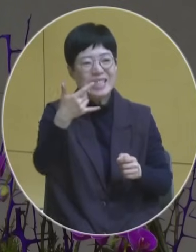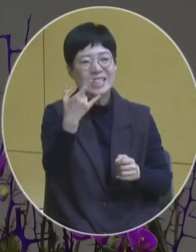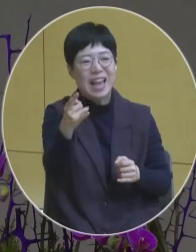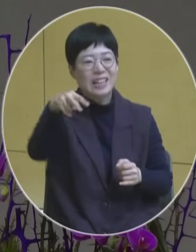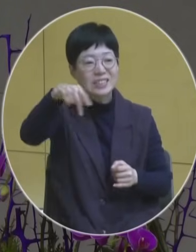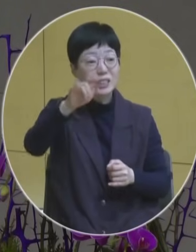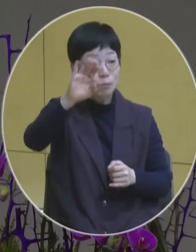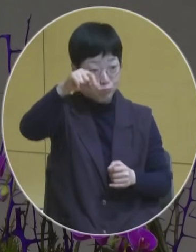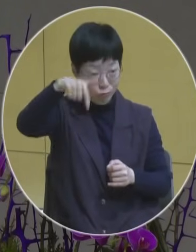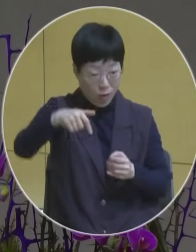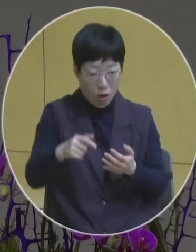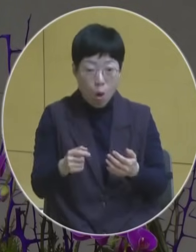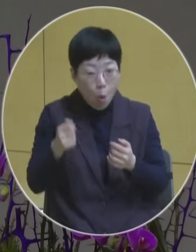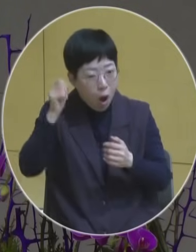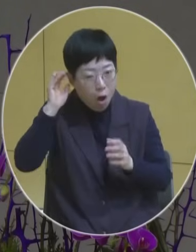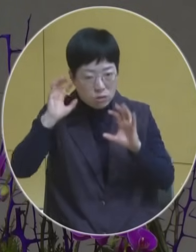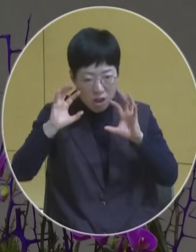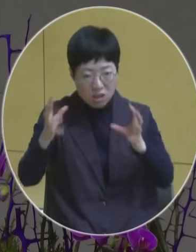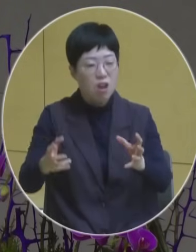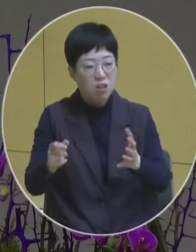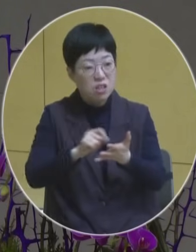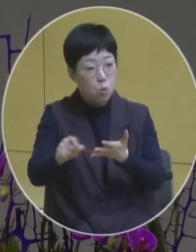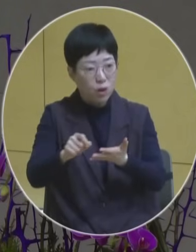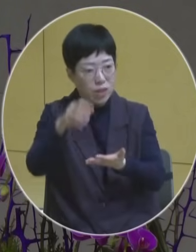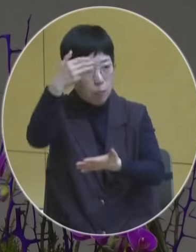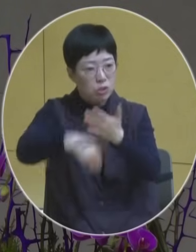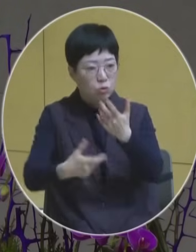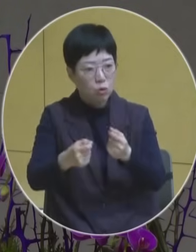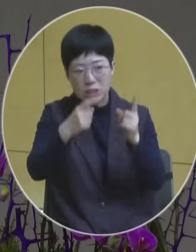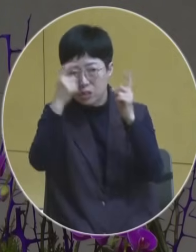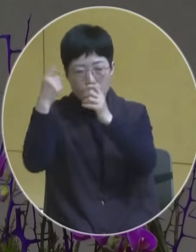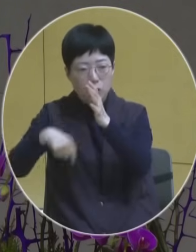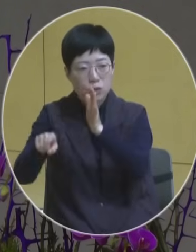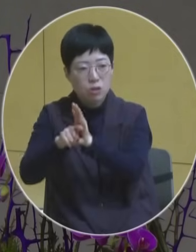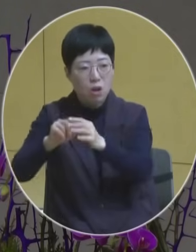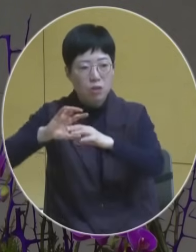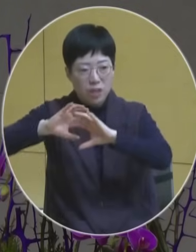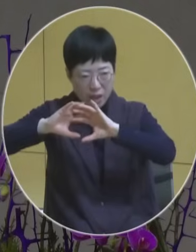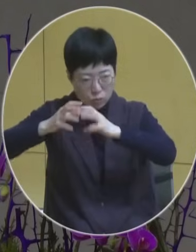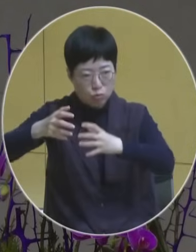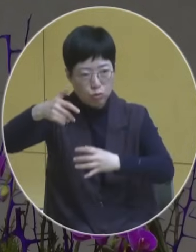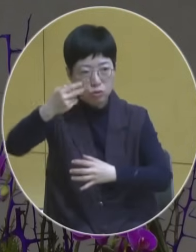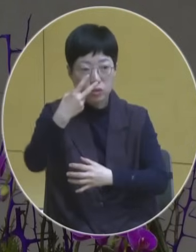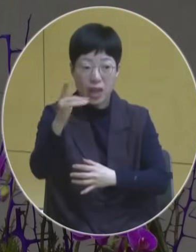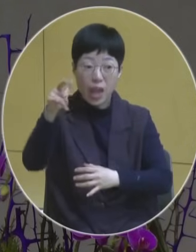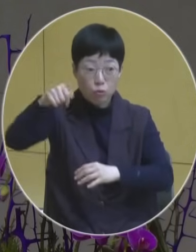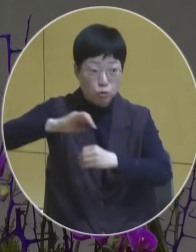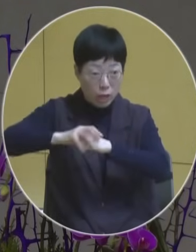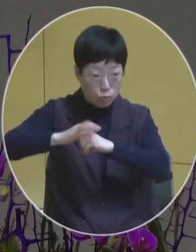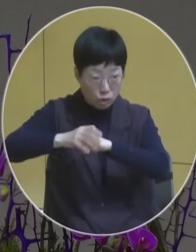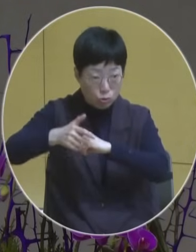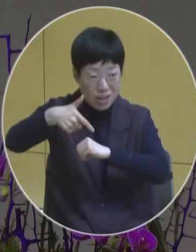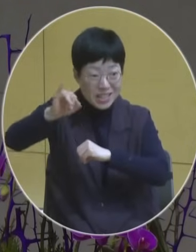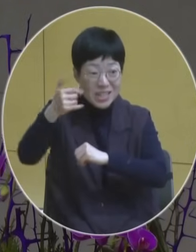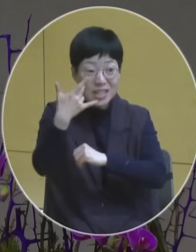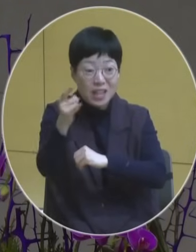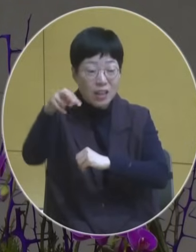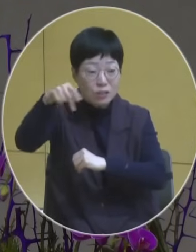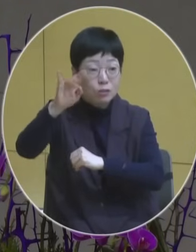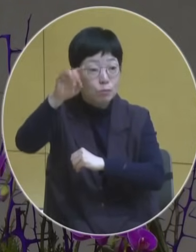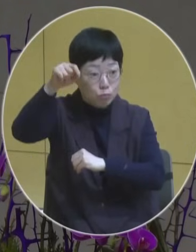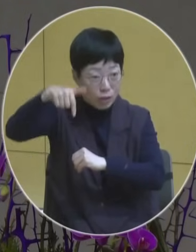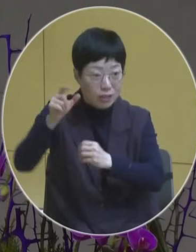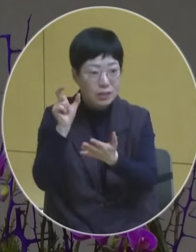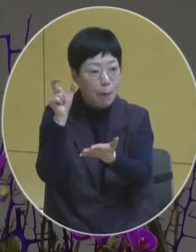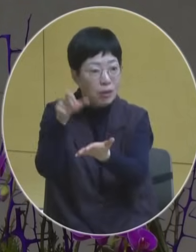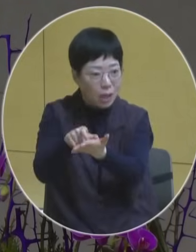올랐어요. 이 사람이 기네스북에 올랐는 것을 기념으로 하기 위해서 대구에 입은 기념관이 있어요. 기네스북에 올랐던 기념,